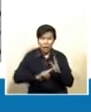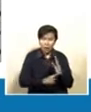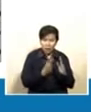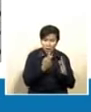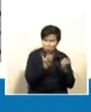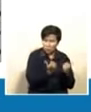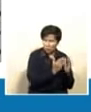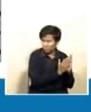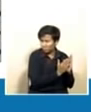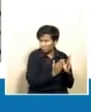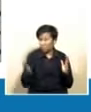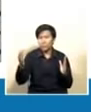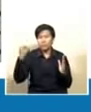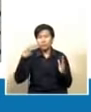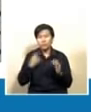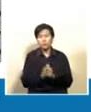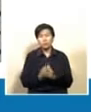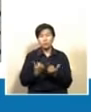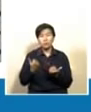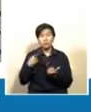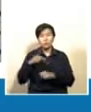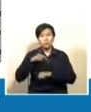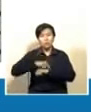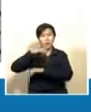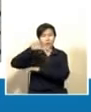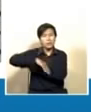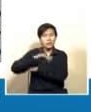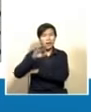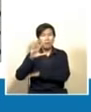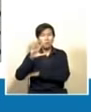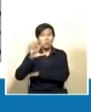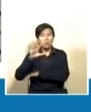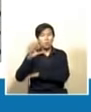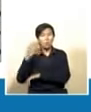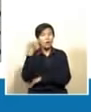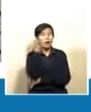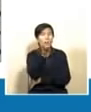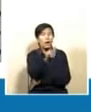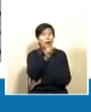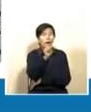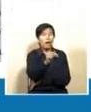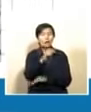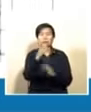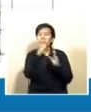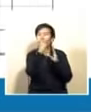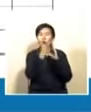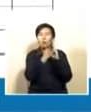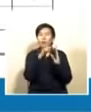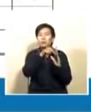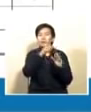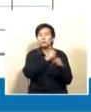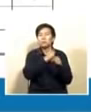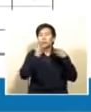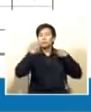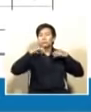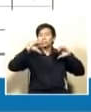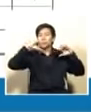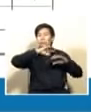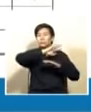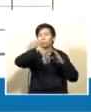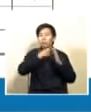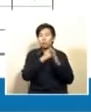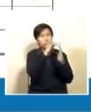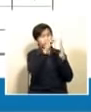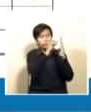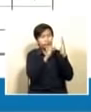เสี่ยงที่ต้องดูแลพี่น้องประชาชนหรือกลุ่มที่มีความเสี่ยงต่อการติดเชื้อต้องกักกันตัวเองหรือกลุ่มเจ้าหน้าที่